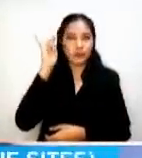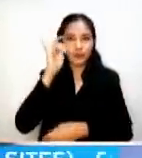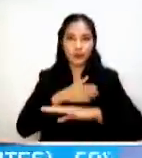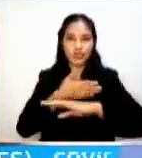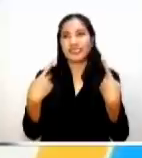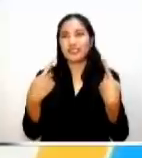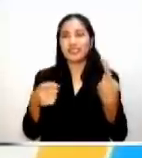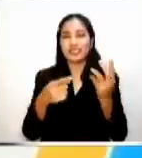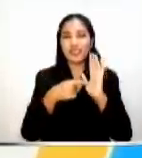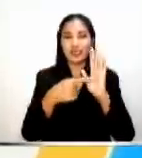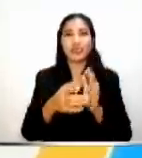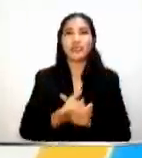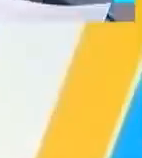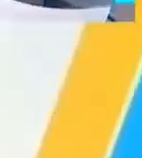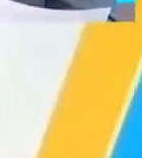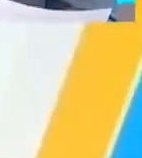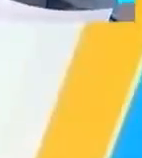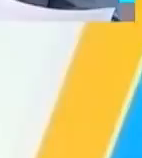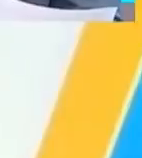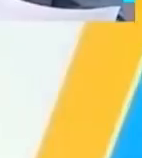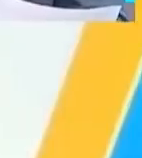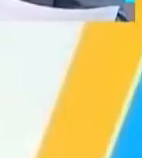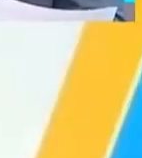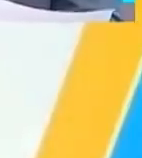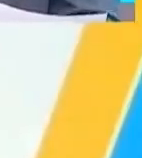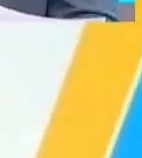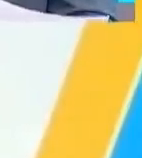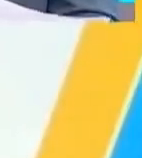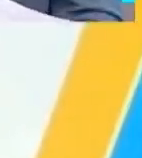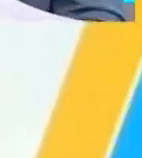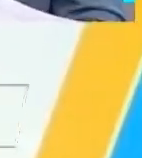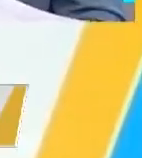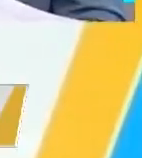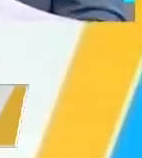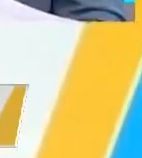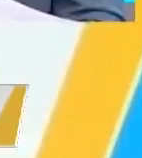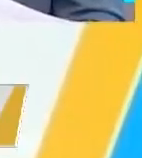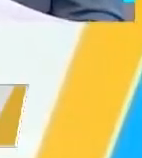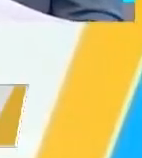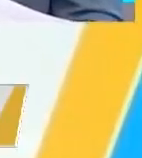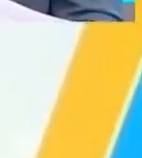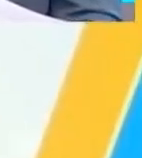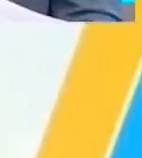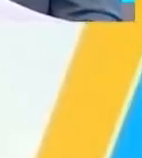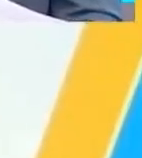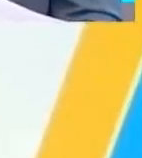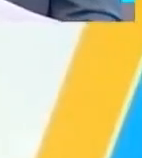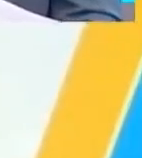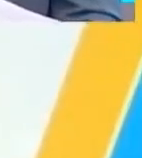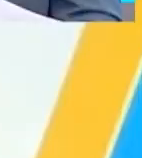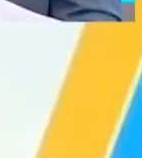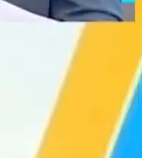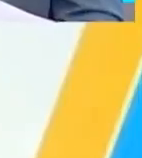At naway nabusog po kayo sa maiinit na balita sa oras na ito. Araw-araw pong tumutok sa balitang hali para sa